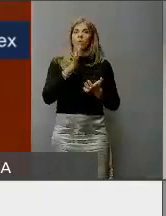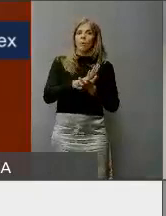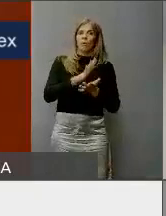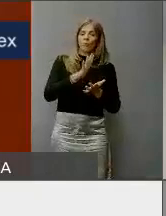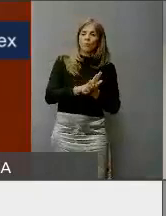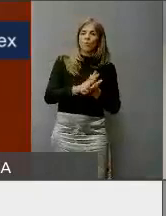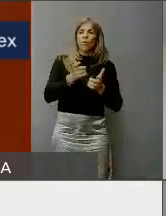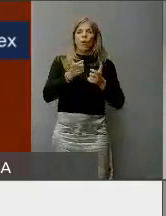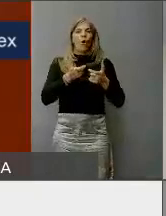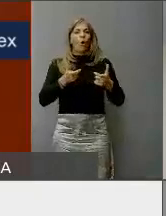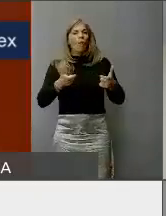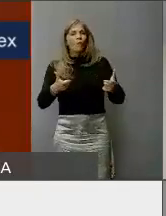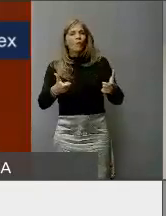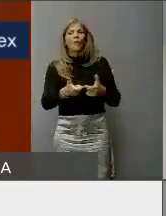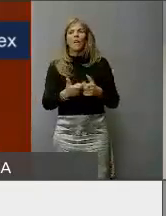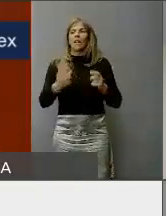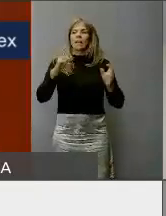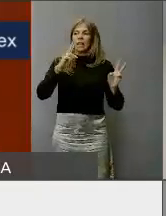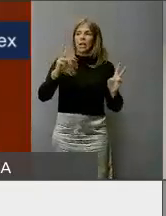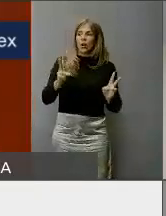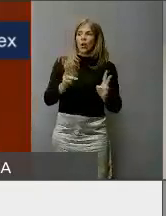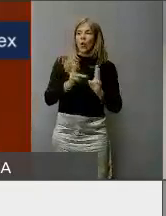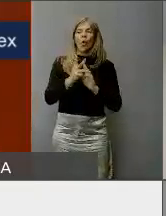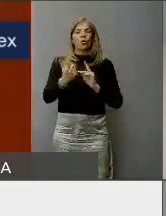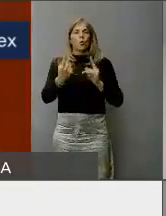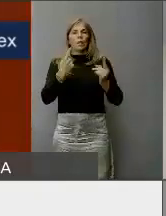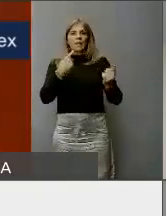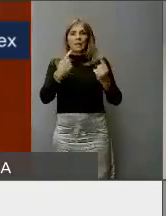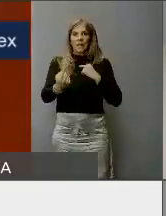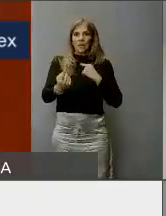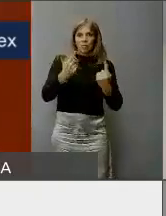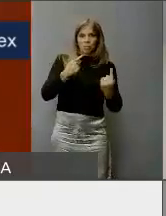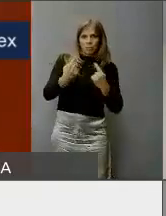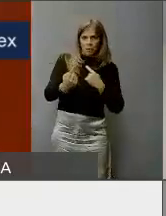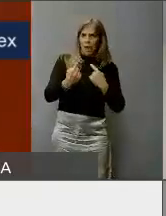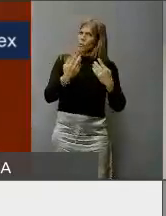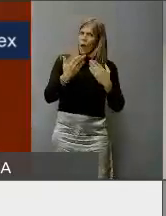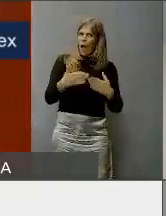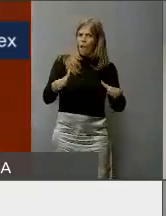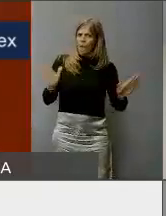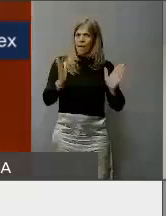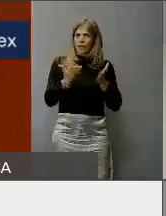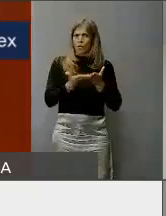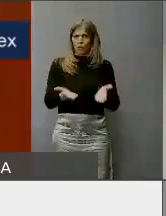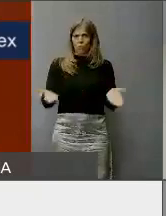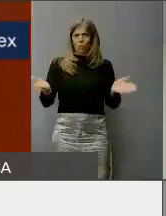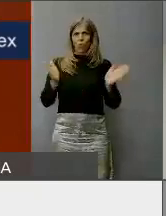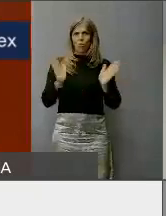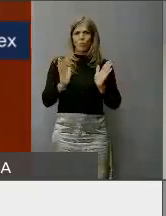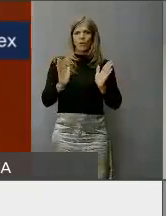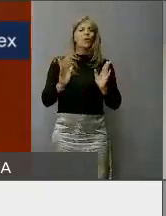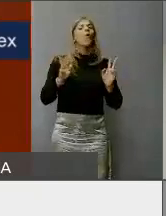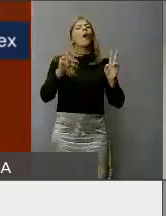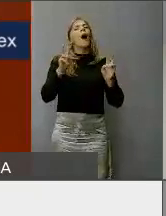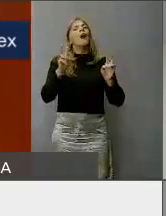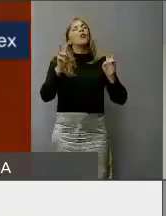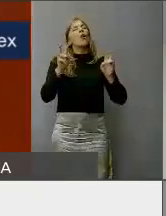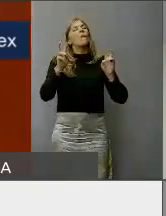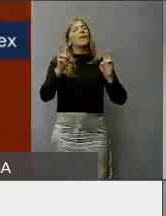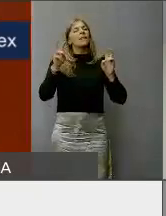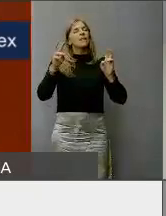incontri dibattiti naturalmente aperti al pubblico nei temi sullo sviluppo